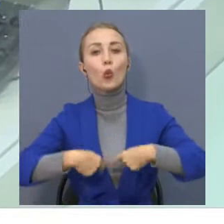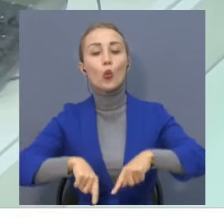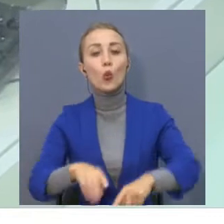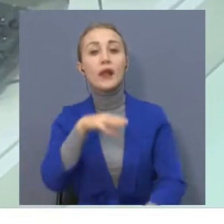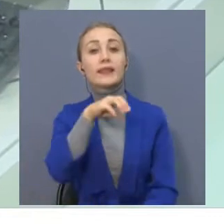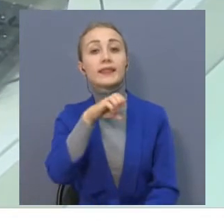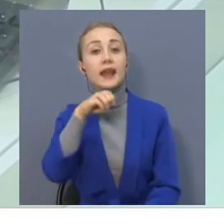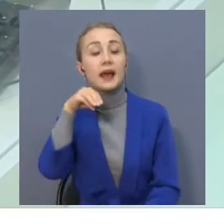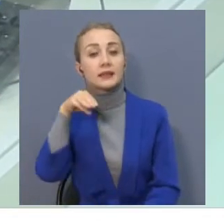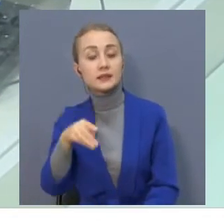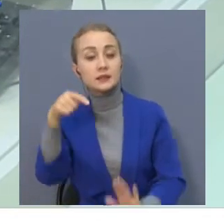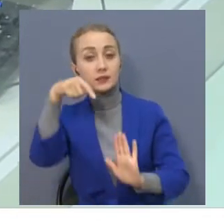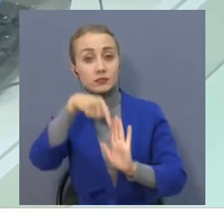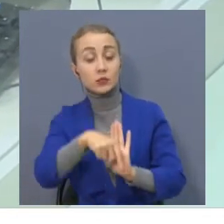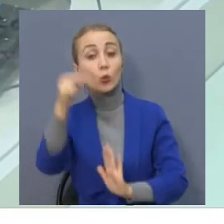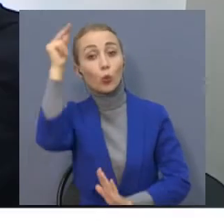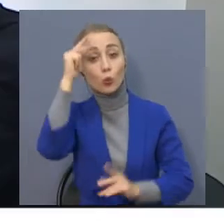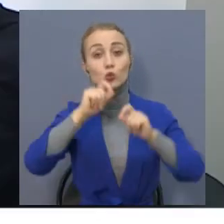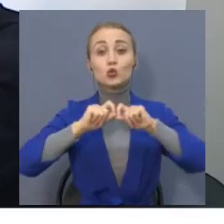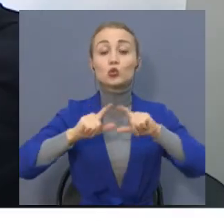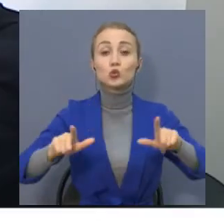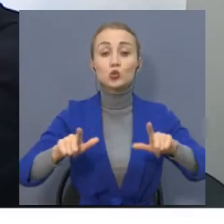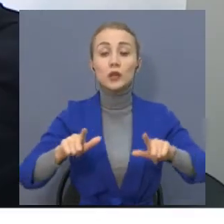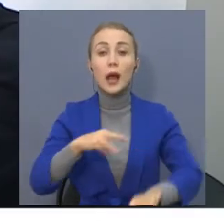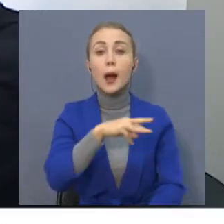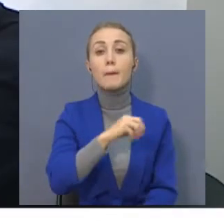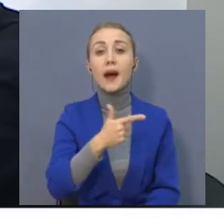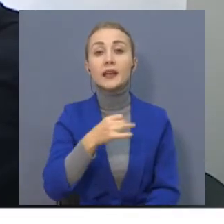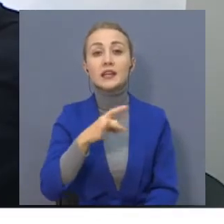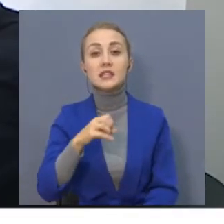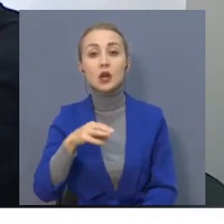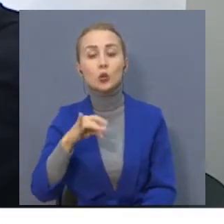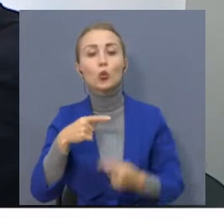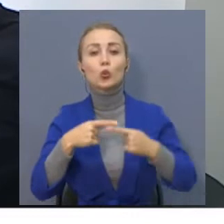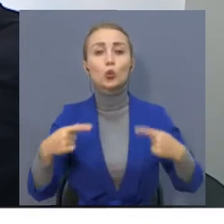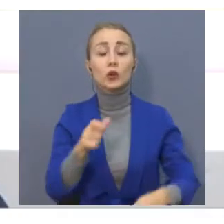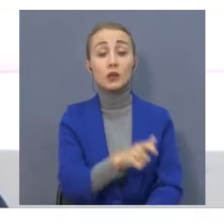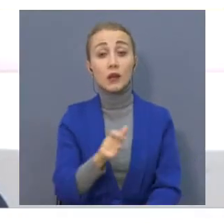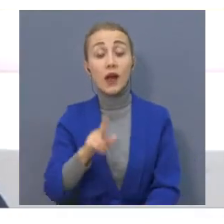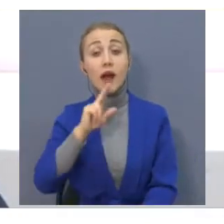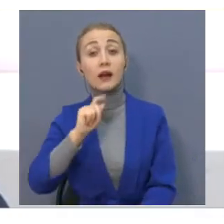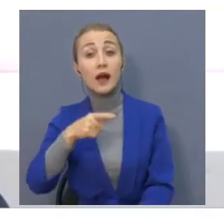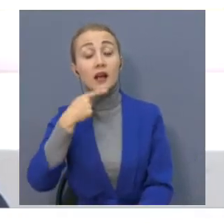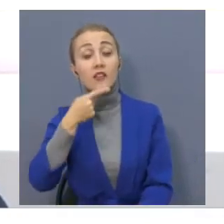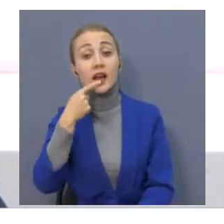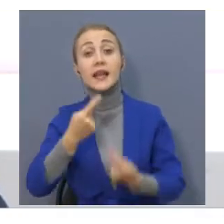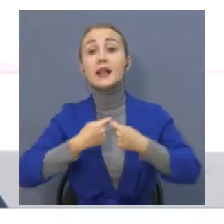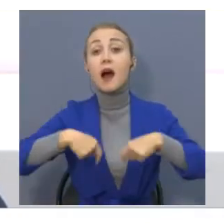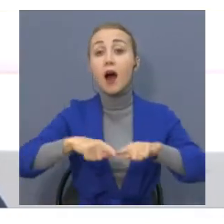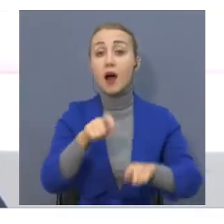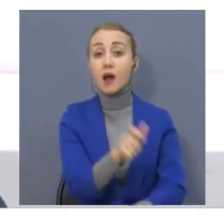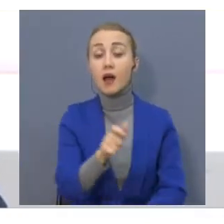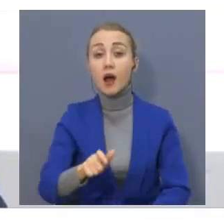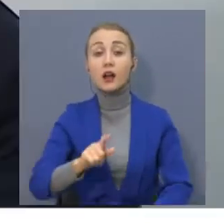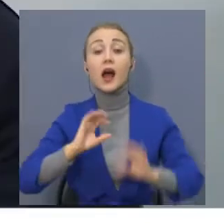тестілеуі, мұғалімдердің біліктілік сынағы мен оқу орындарының басшысы лауазымына тағайындау тесті ұйымдастырылады. Сондықтан мұндай кешенді